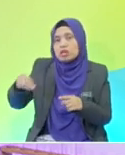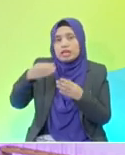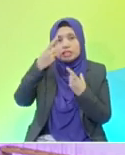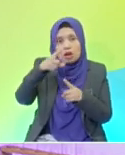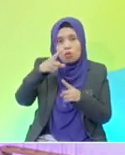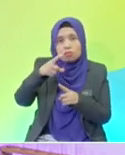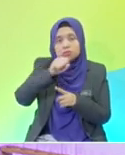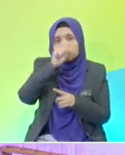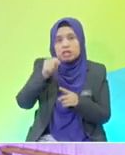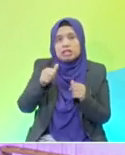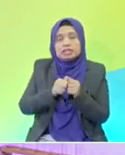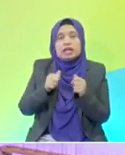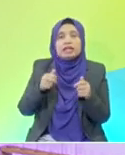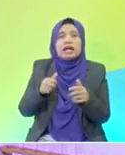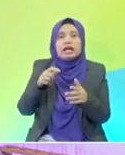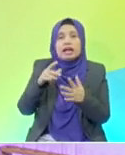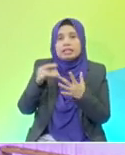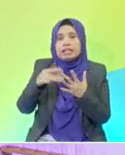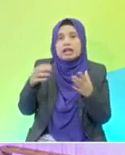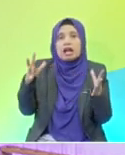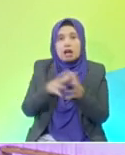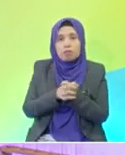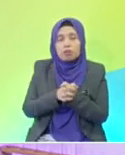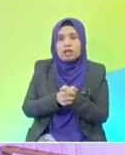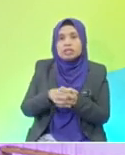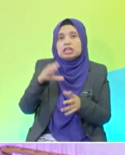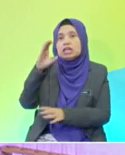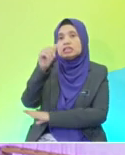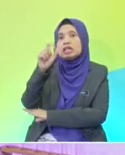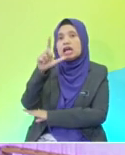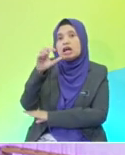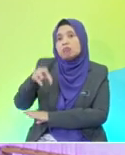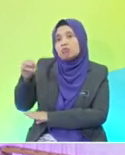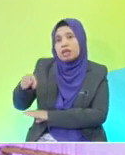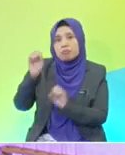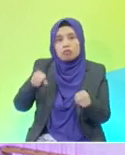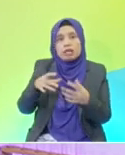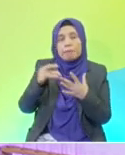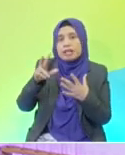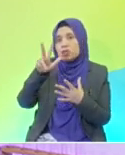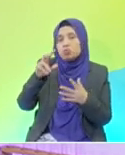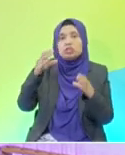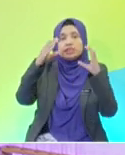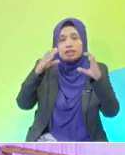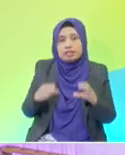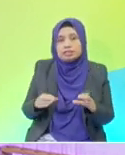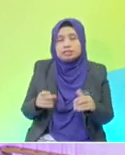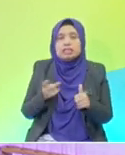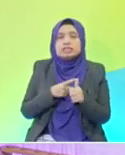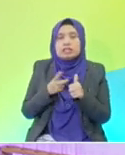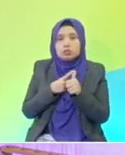berkaitan dengan aneka gabungan calon boleh memilih dua teknik ataupun dua cara sama ada